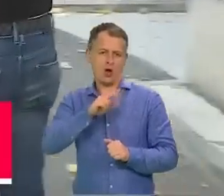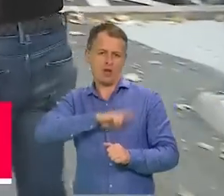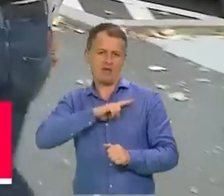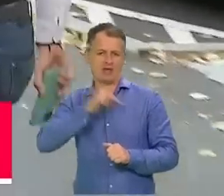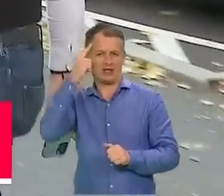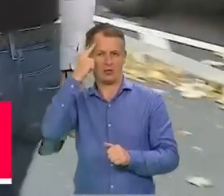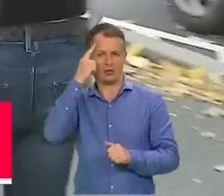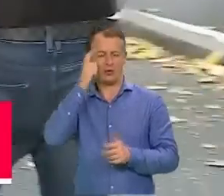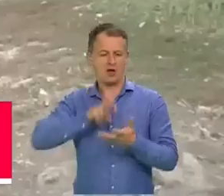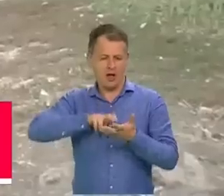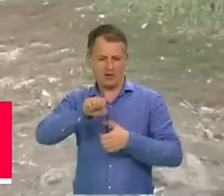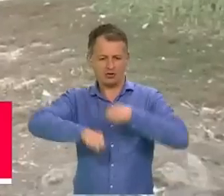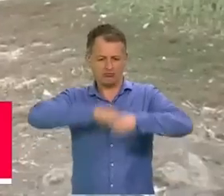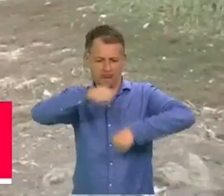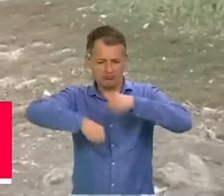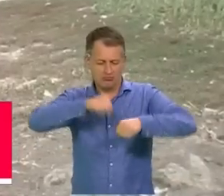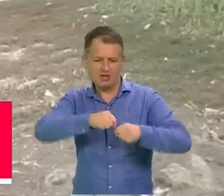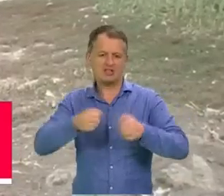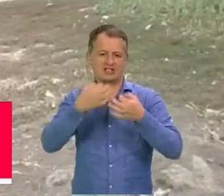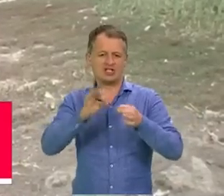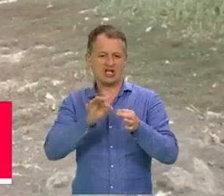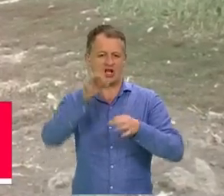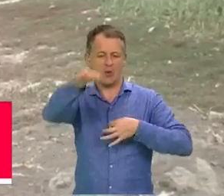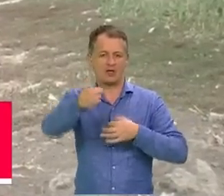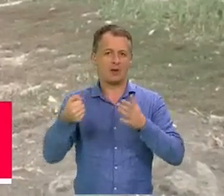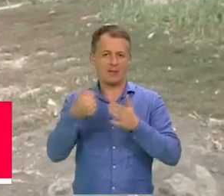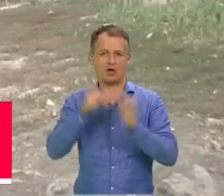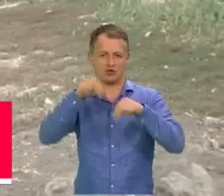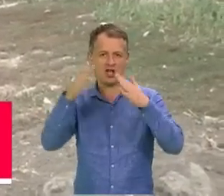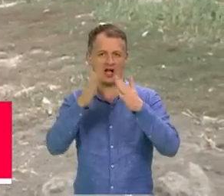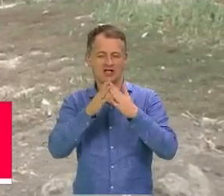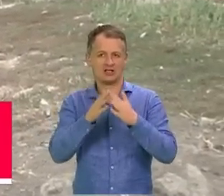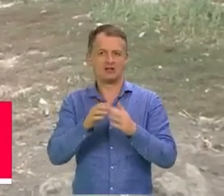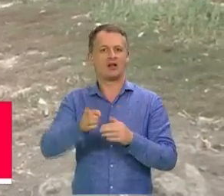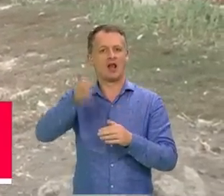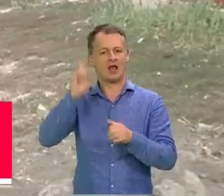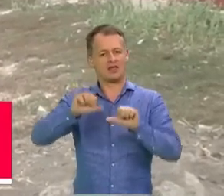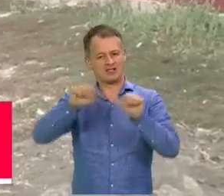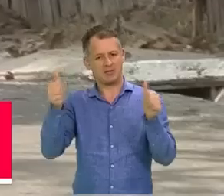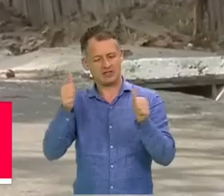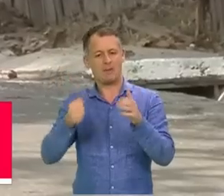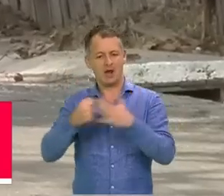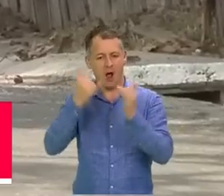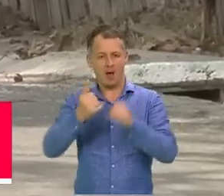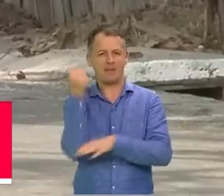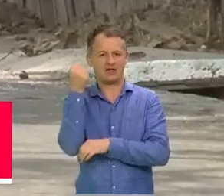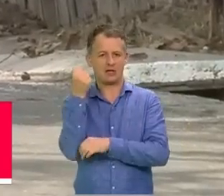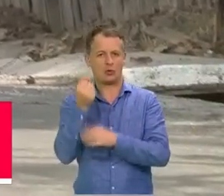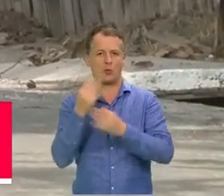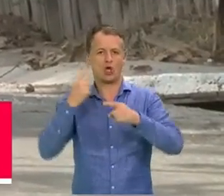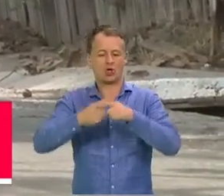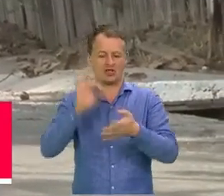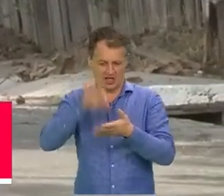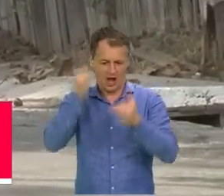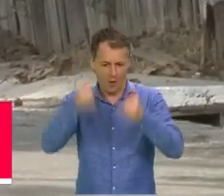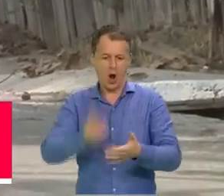sabie, a pedalat 10 km până la casa ei. De la despărțire și până acum ar fi amenințat-o de nenumărate ori, iar de data aceasta a mers